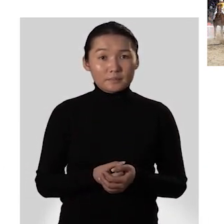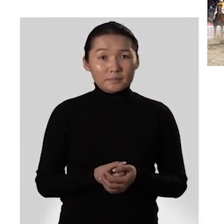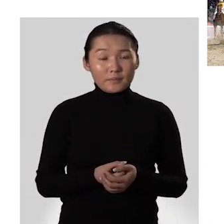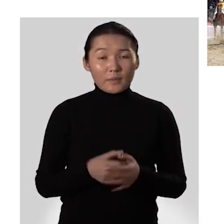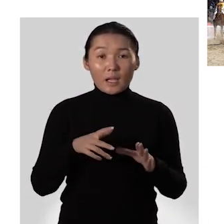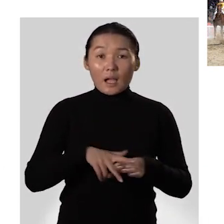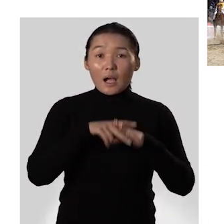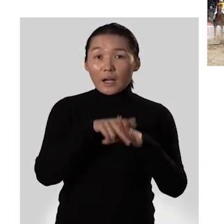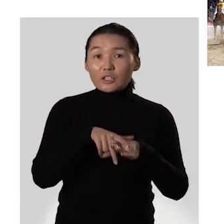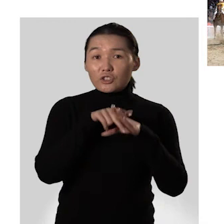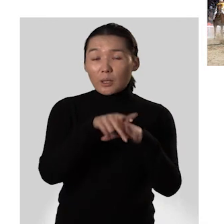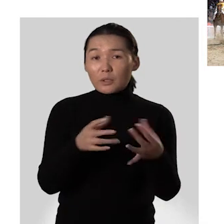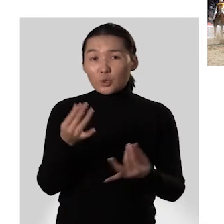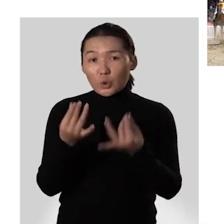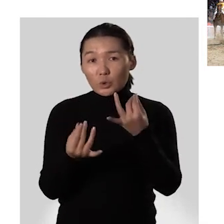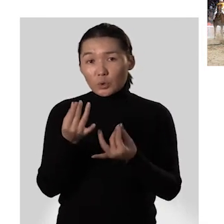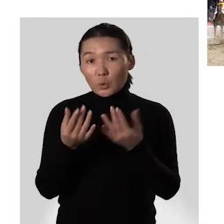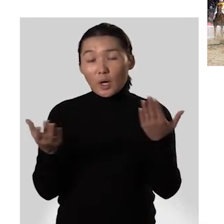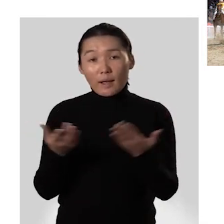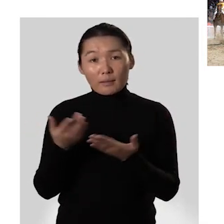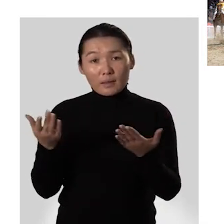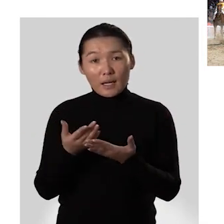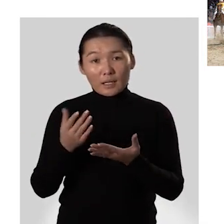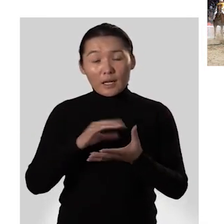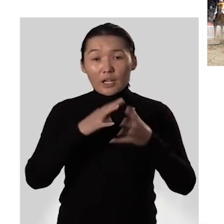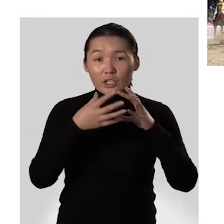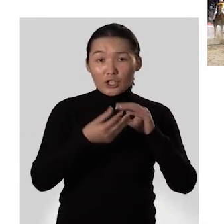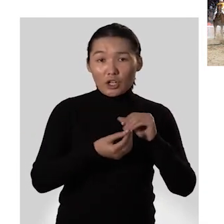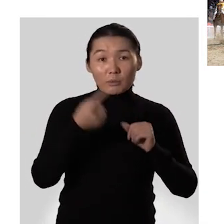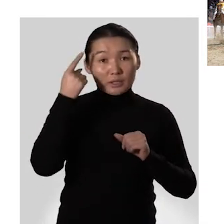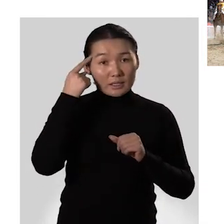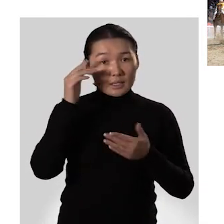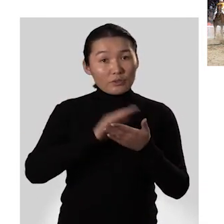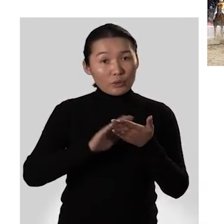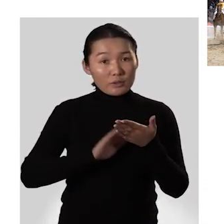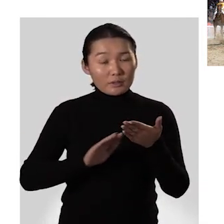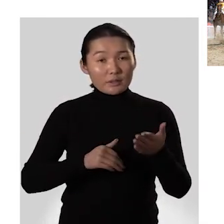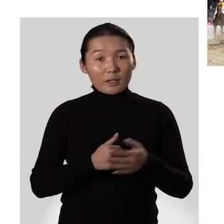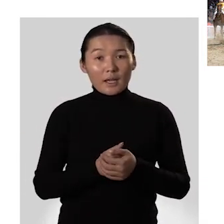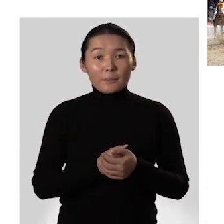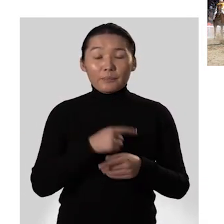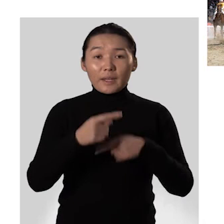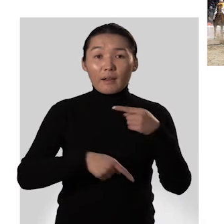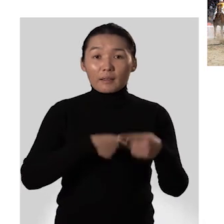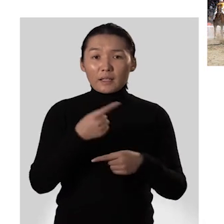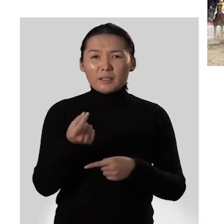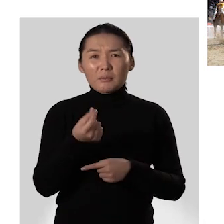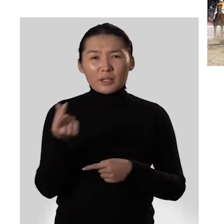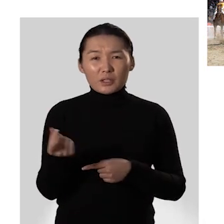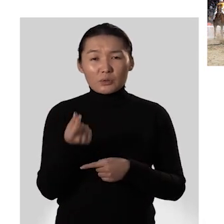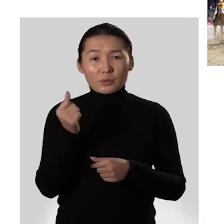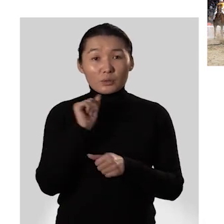Ат чабыш оюну кандай жалпы таасирлер жөнүндө жазасыңар. Андан кийин майда